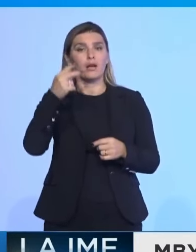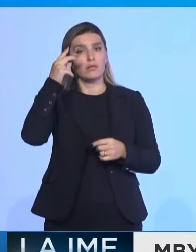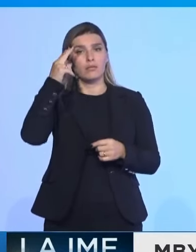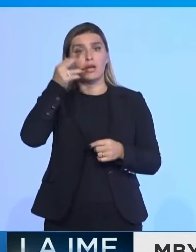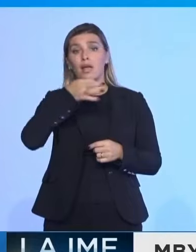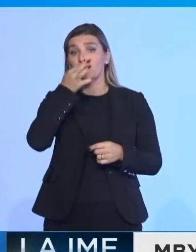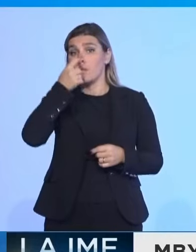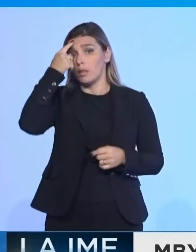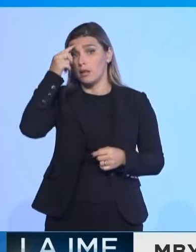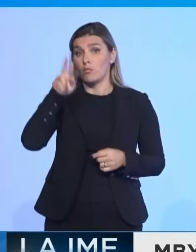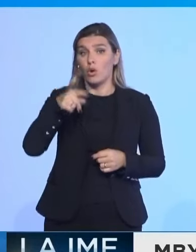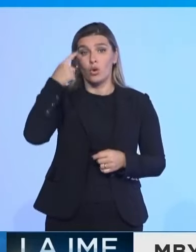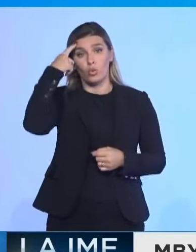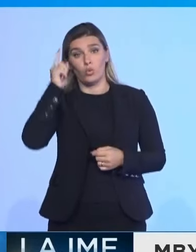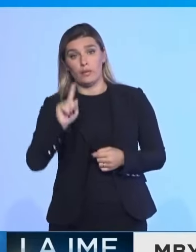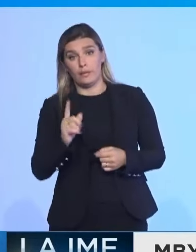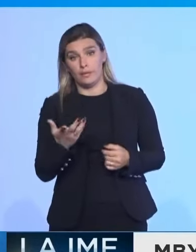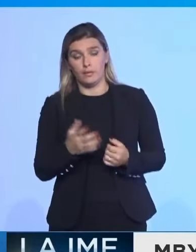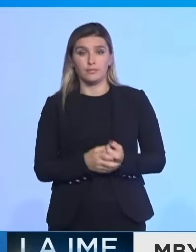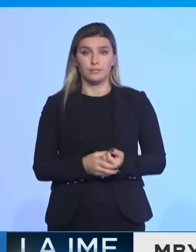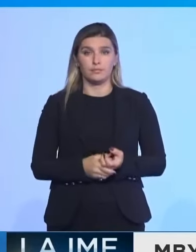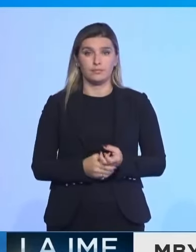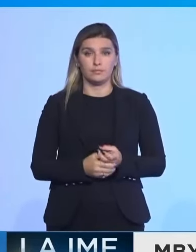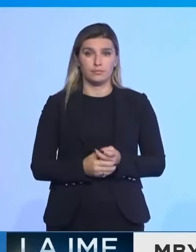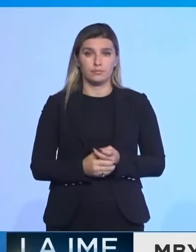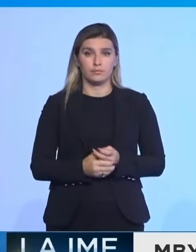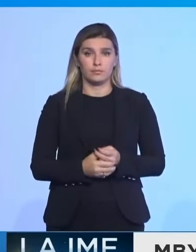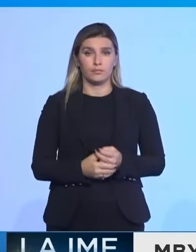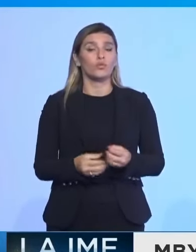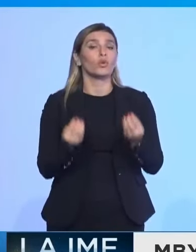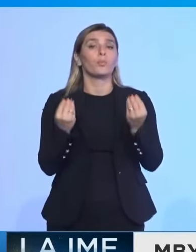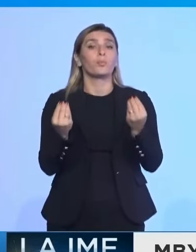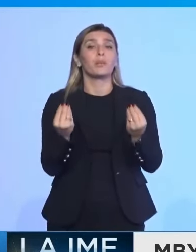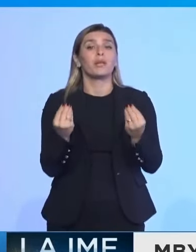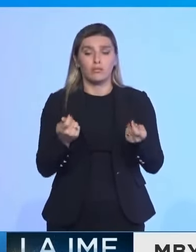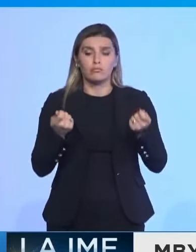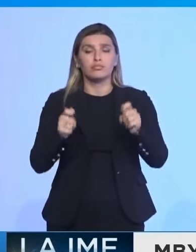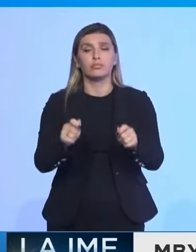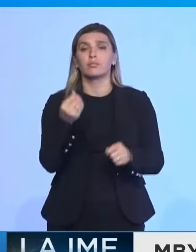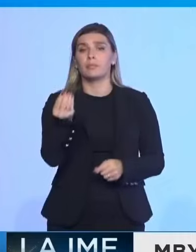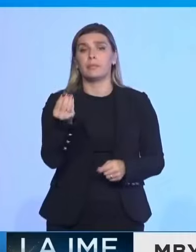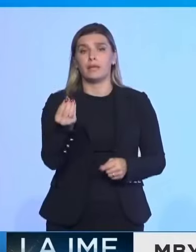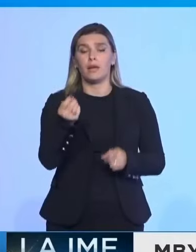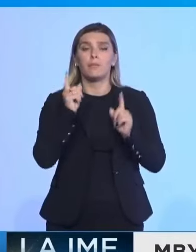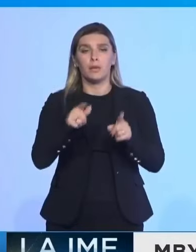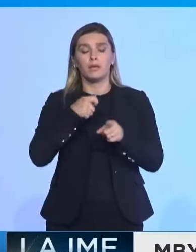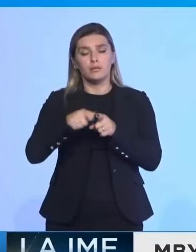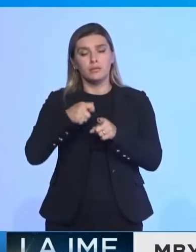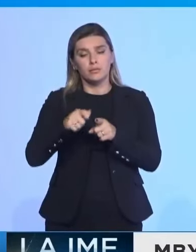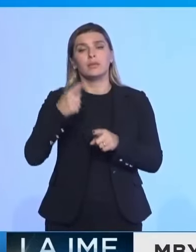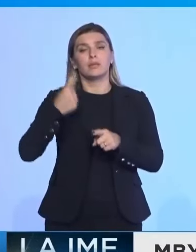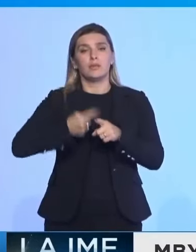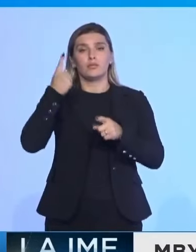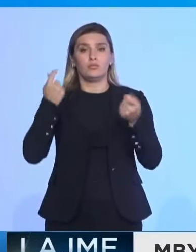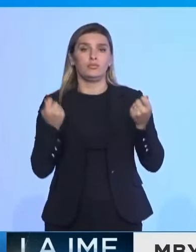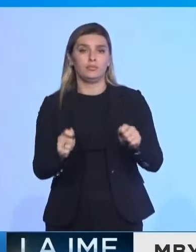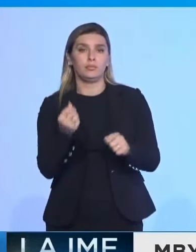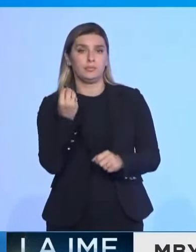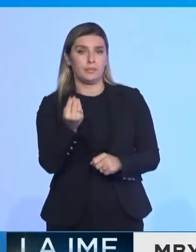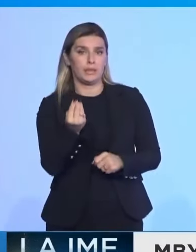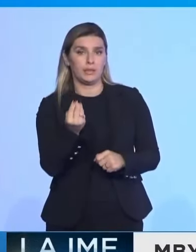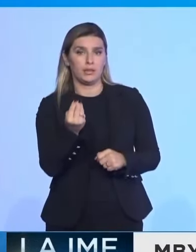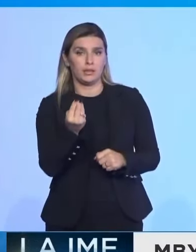me këtë informacion. Po shumë mirë një herë për një herë shumë mirë që po blokohet rruga, në ta nëreqin një herë për gjithmonë rrugën, se